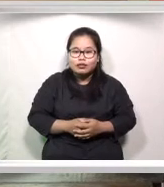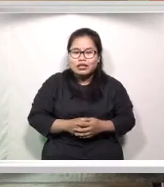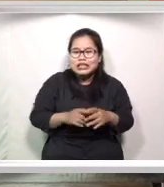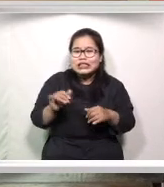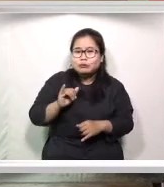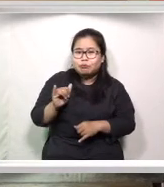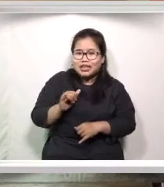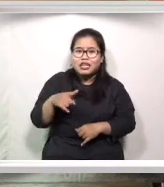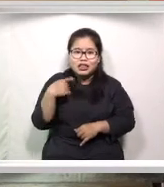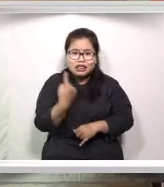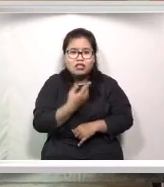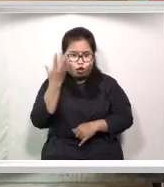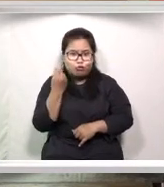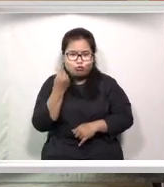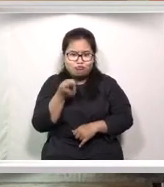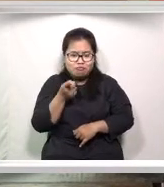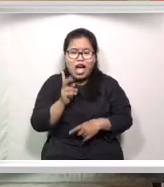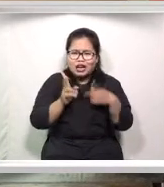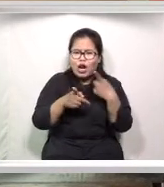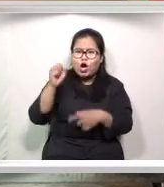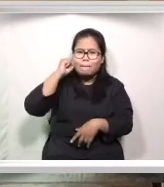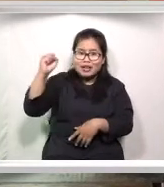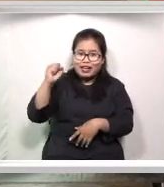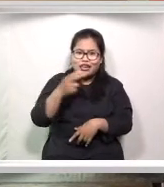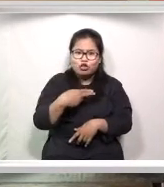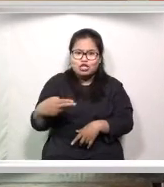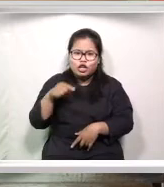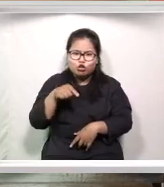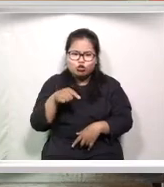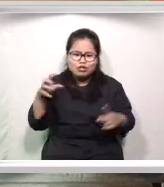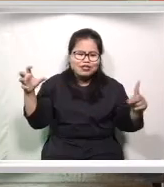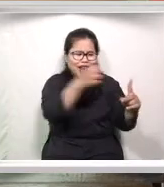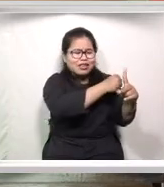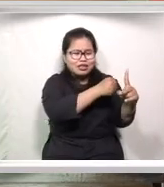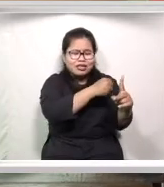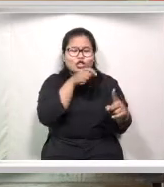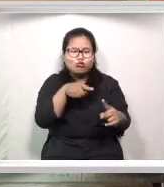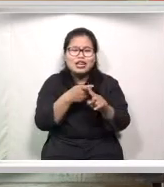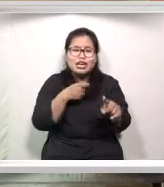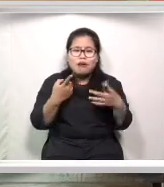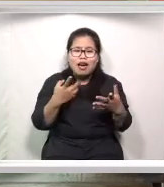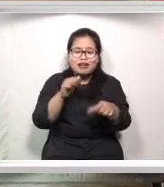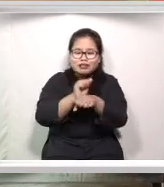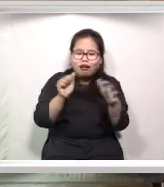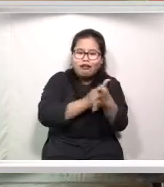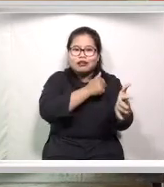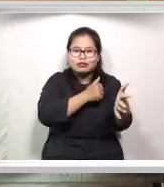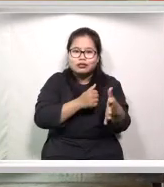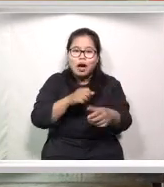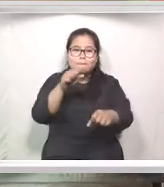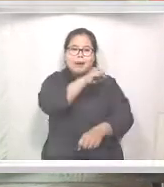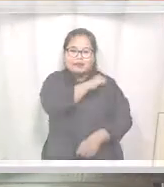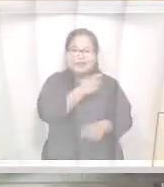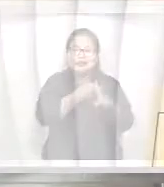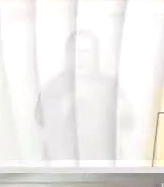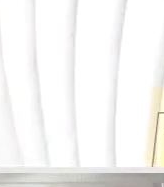Seperti kita ketahui bersama bahwa kemerdekaan Indonesia diraih atas kegigihan bangsa Indonesia melawan